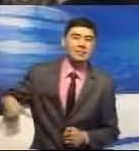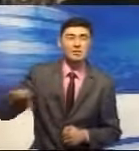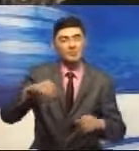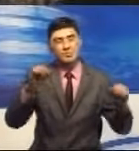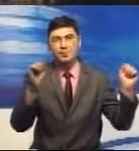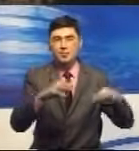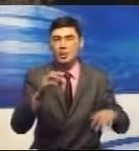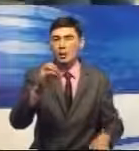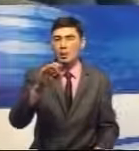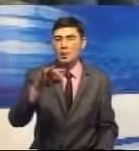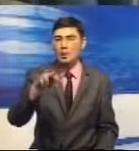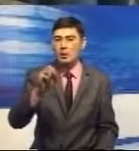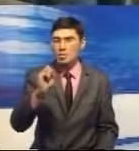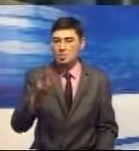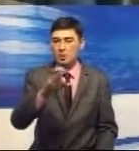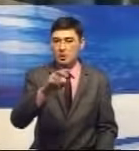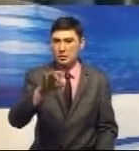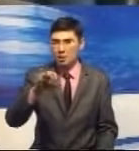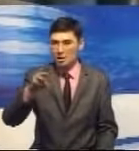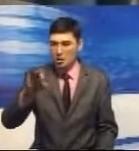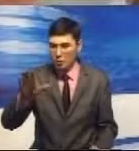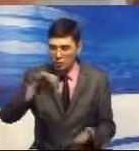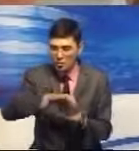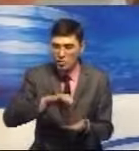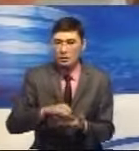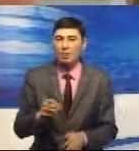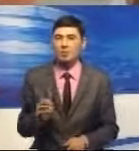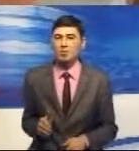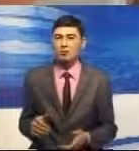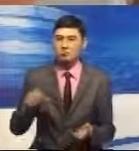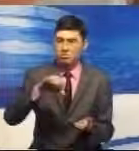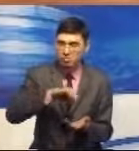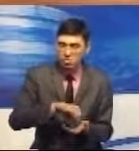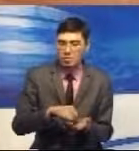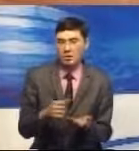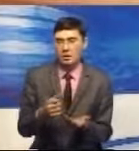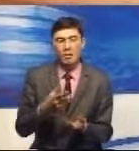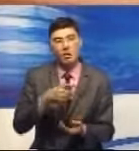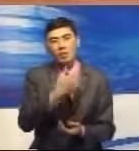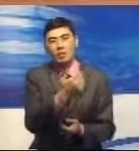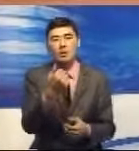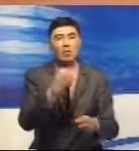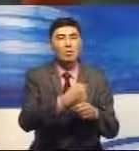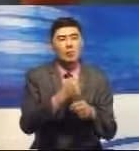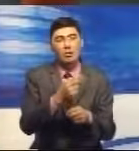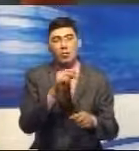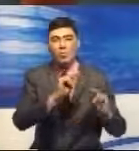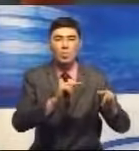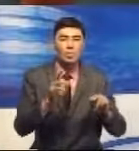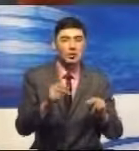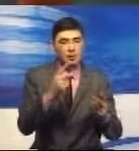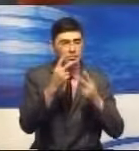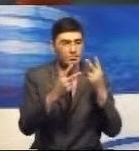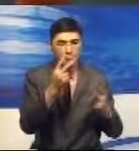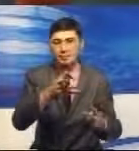қала әкімі Ермак Сәлімов пен кәсіпкерлік құрылымдарының өкілдері оқу орындағы маман даярлау үрдісімен танысты. Сән технологиясы, мейрамхана